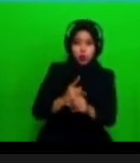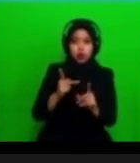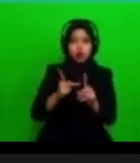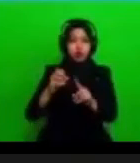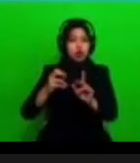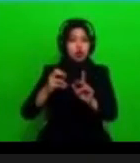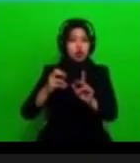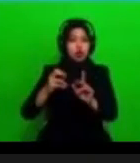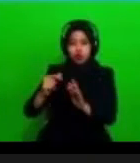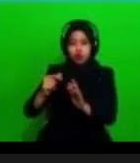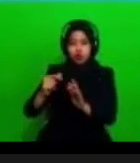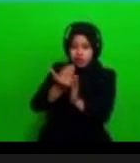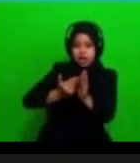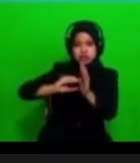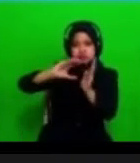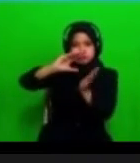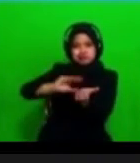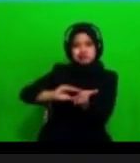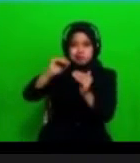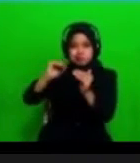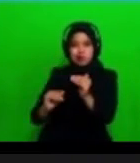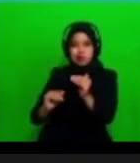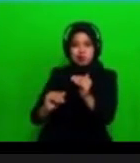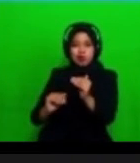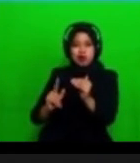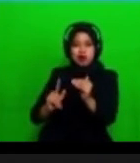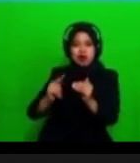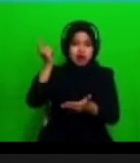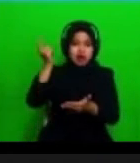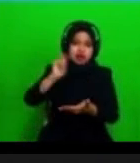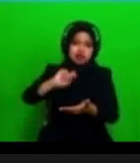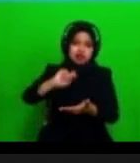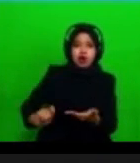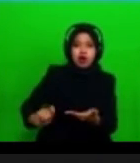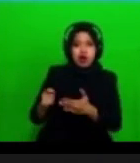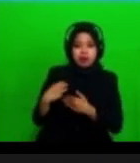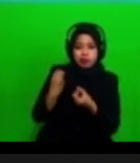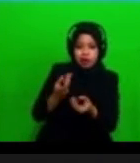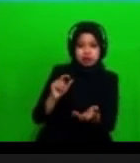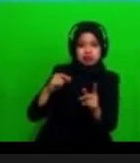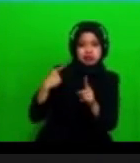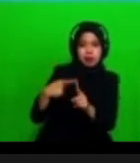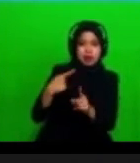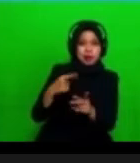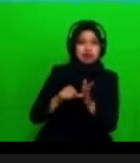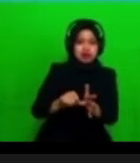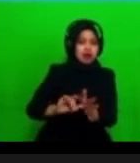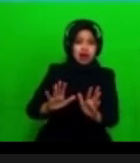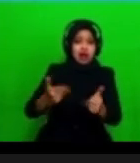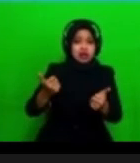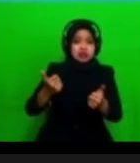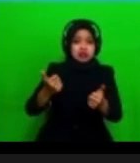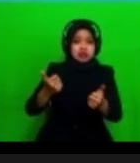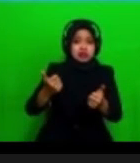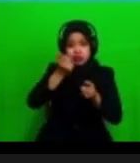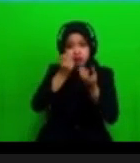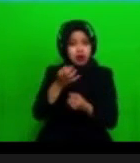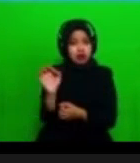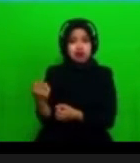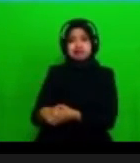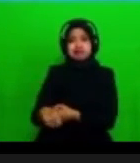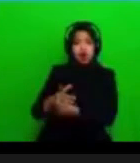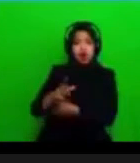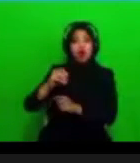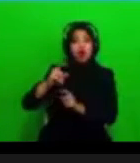honor digaji di bawah minimum, kemudian guru dan kepala sekolah tidak diberikan insentif untuk untuk meningkatkan hasil belajar, otonomi